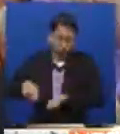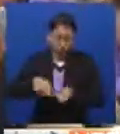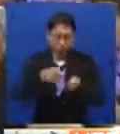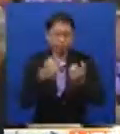เองค่ะ